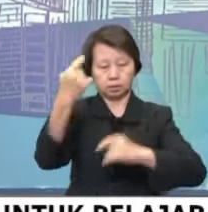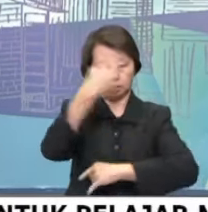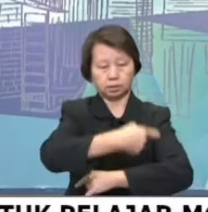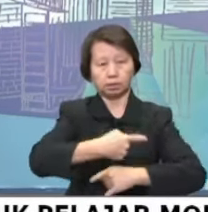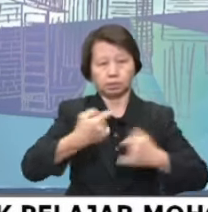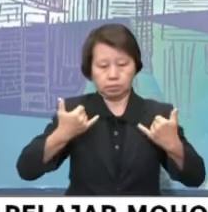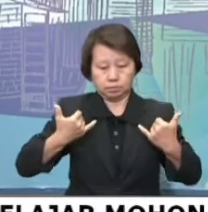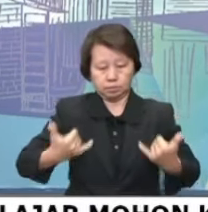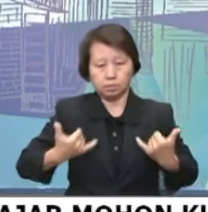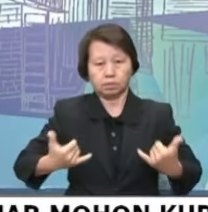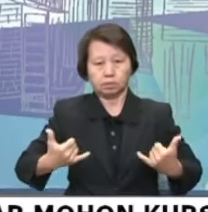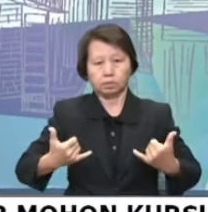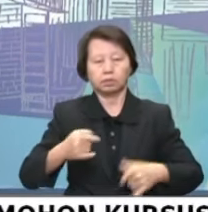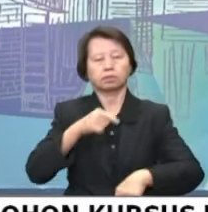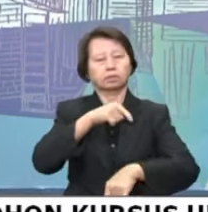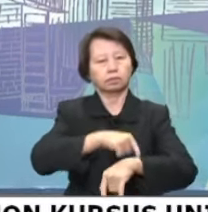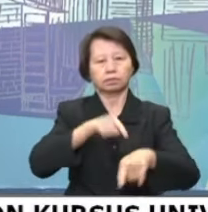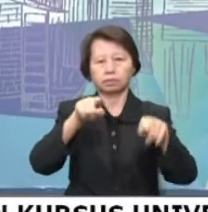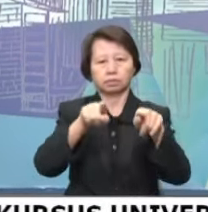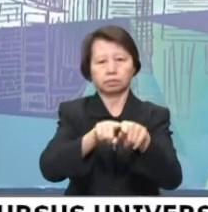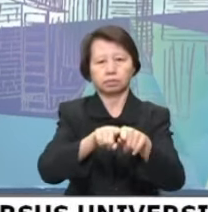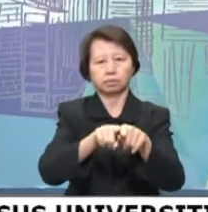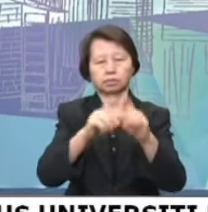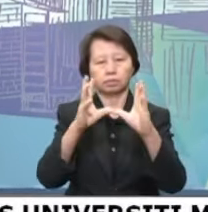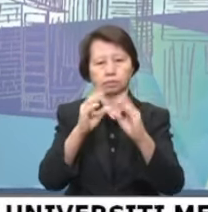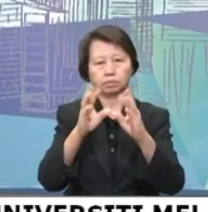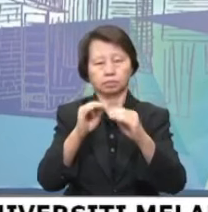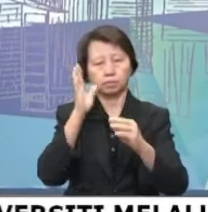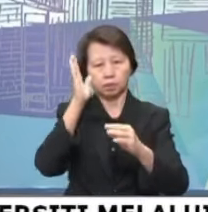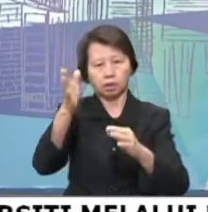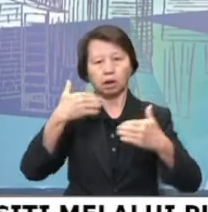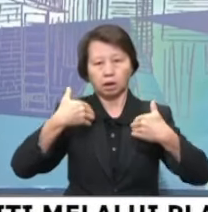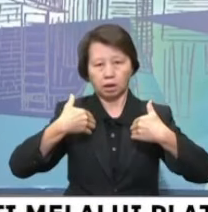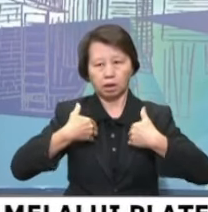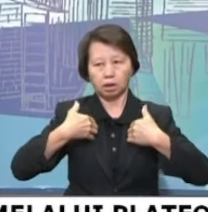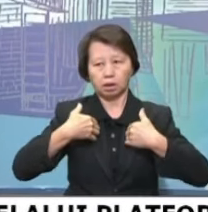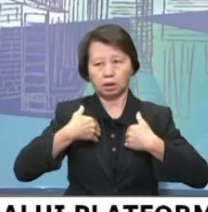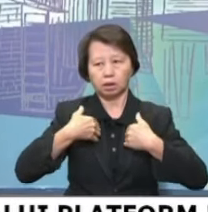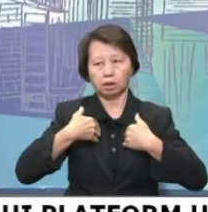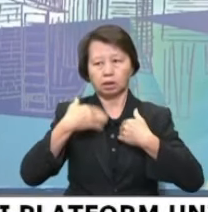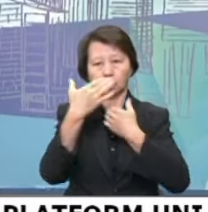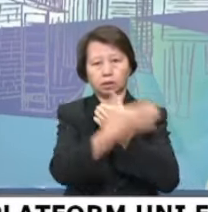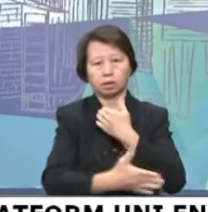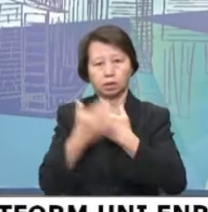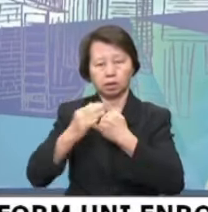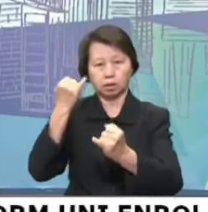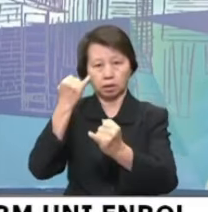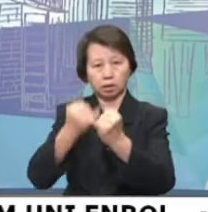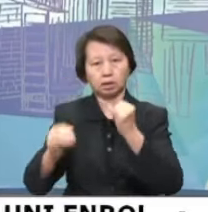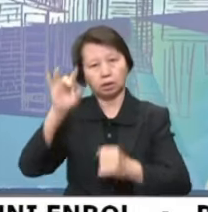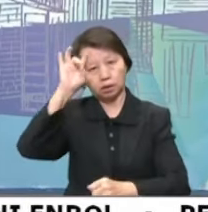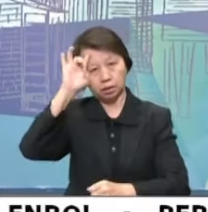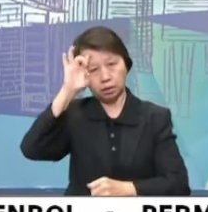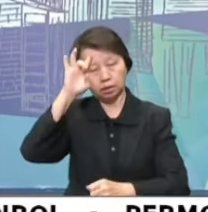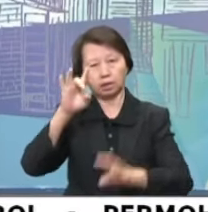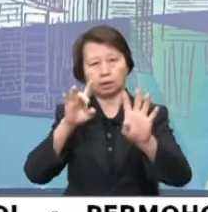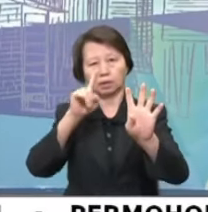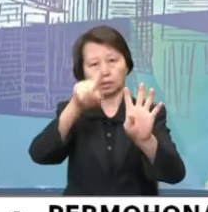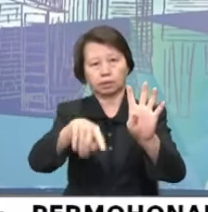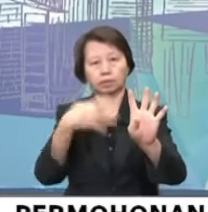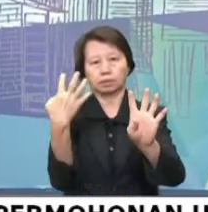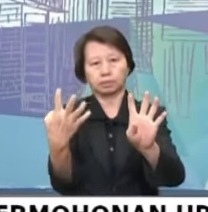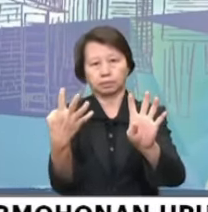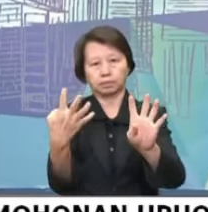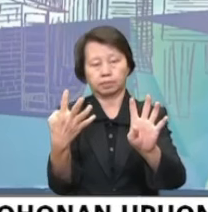ini. Dan juga pada masa yang sama, persidangan Dewan Negara akan turut berlangsung dan akan berakhir insyaAllah pada 4 April